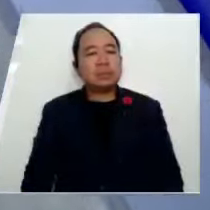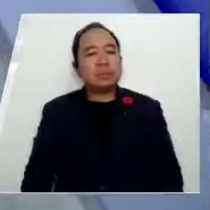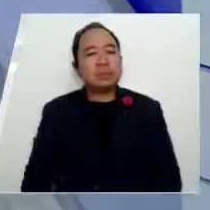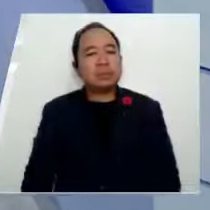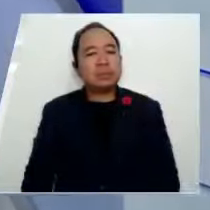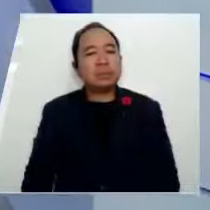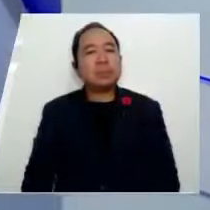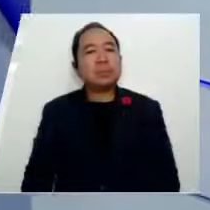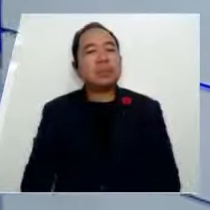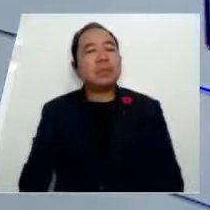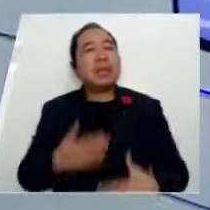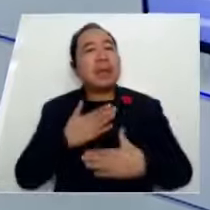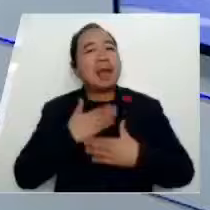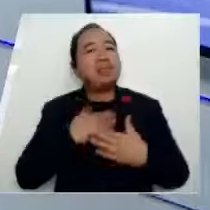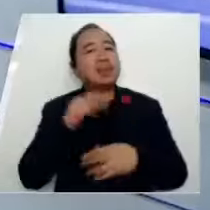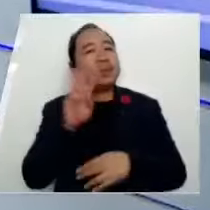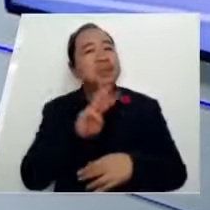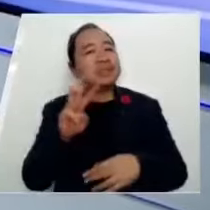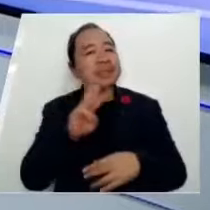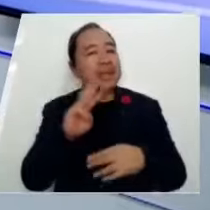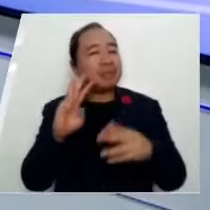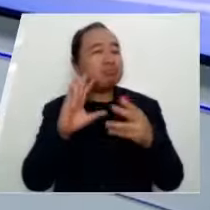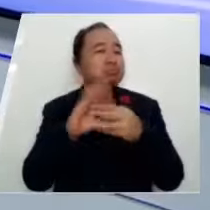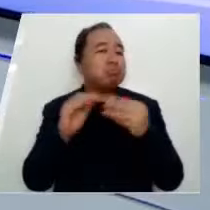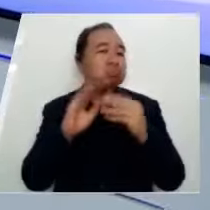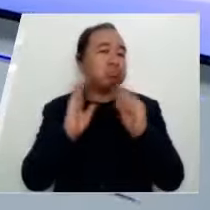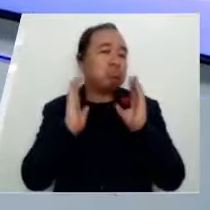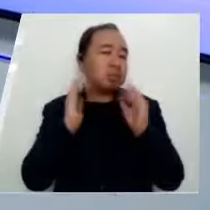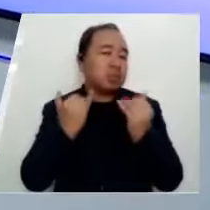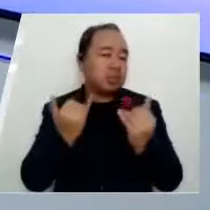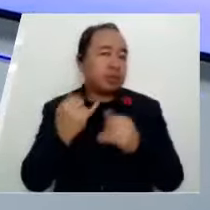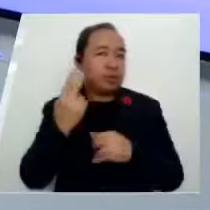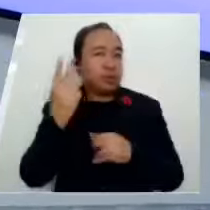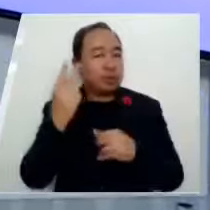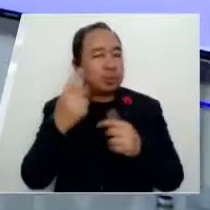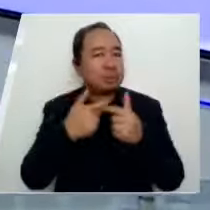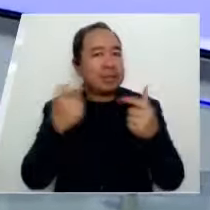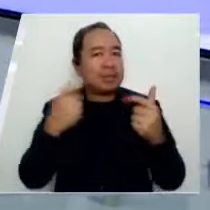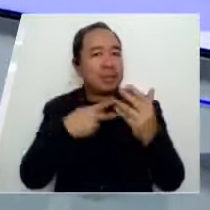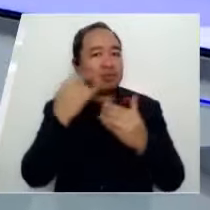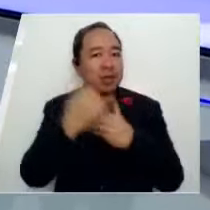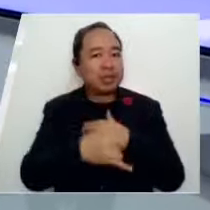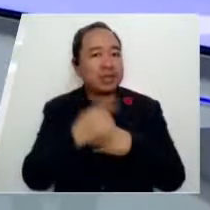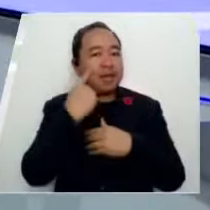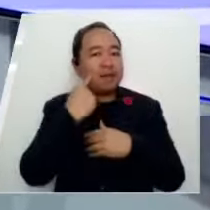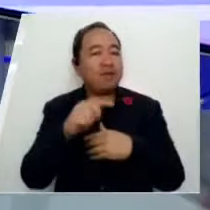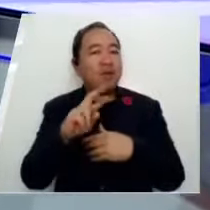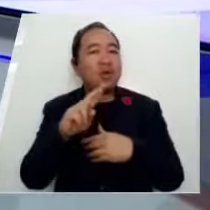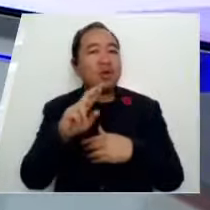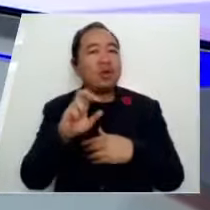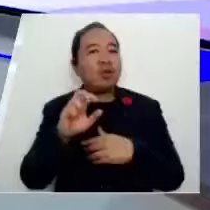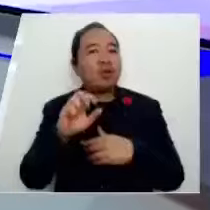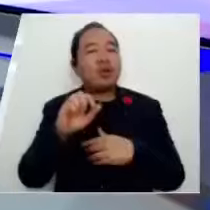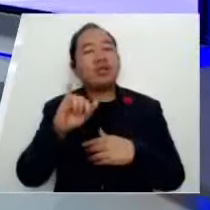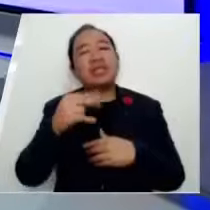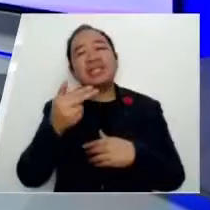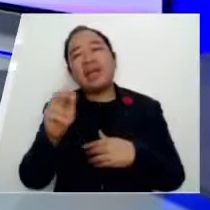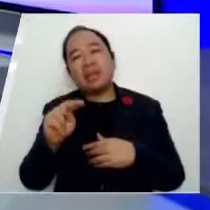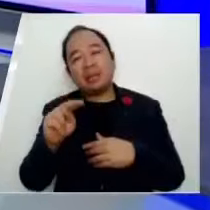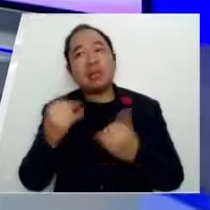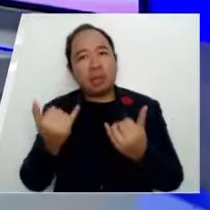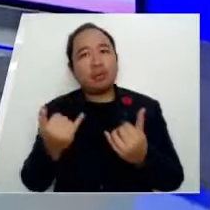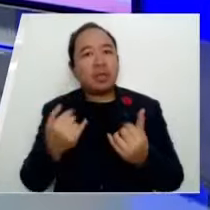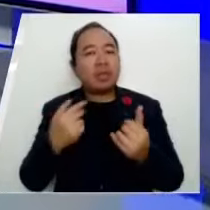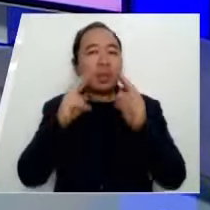happy midweek chikahan mga kapuso dalawang bigating proyekto ang nakalinya kay R ramos na parehong mapapanood sa Prime time